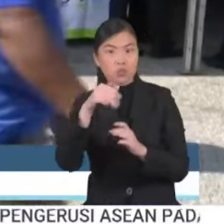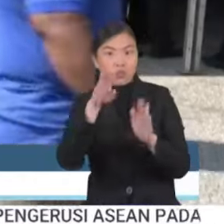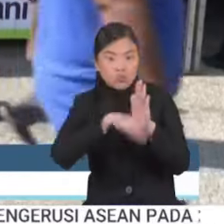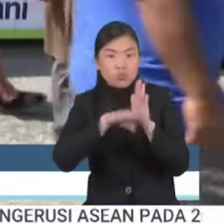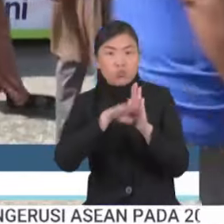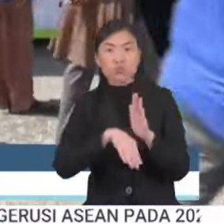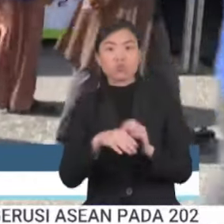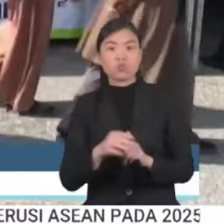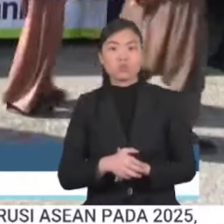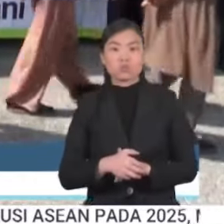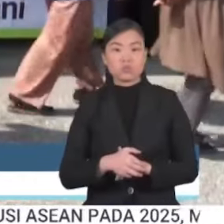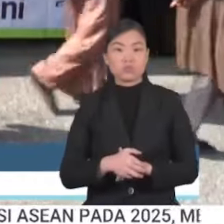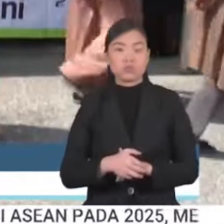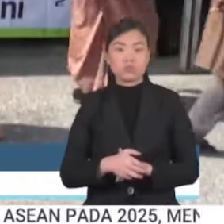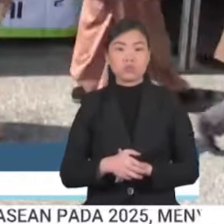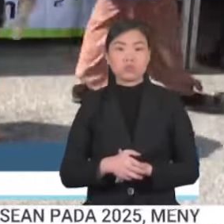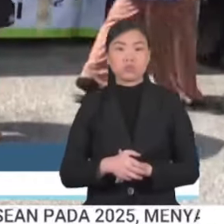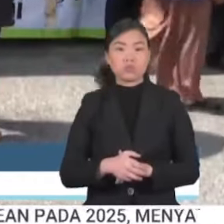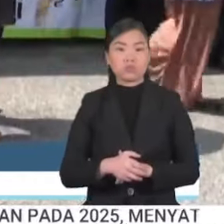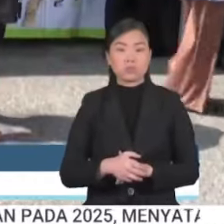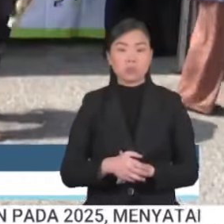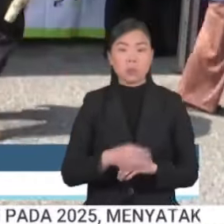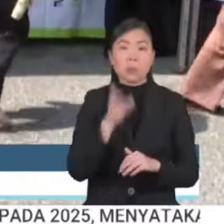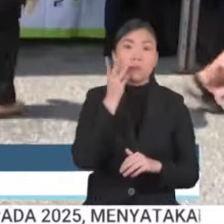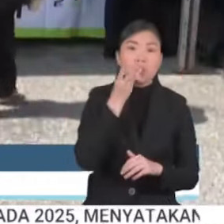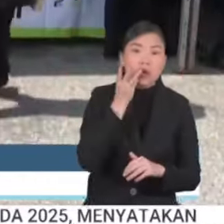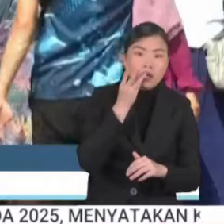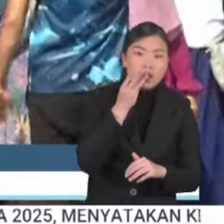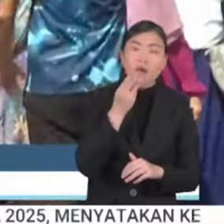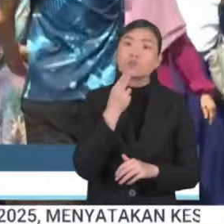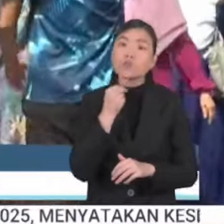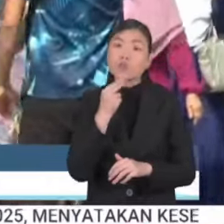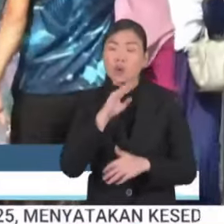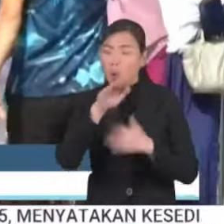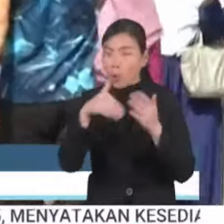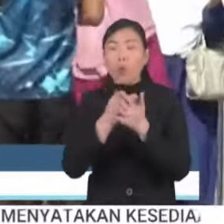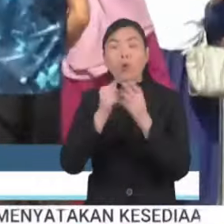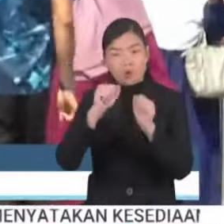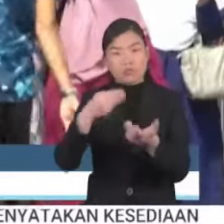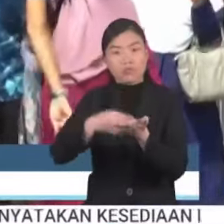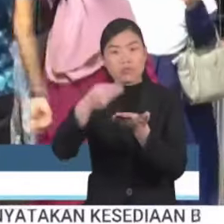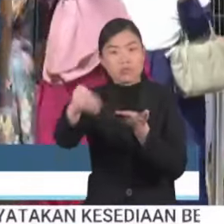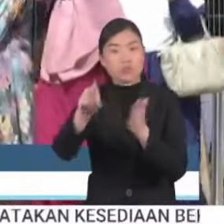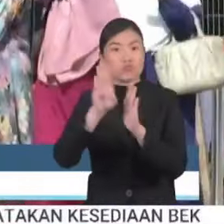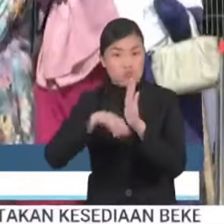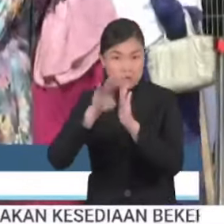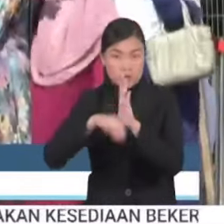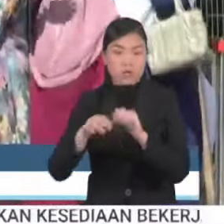ubang. Alhamdulillah semua tempat beli. Beras, gula, semua tempat beli. Semua saya beli dah. Alhamdulillah lah buat